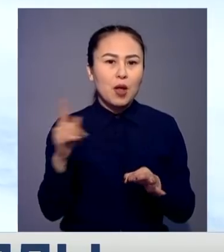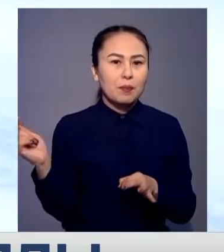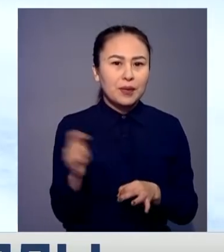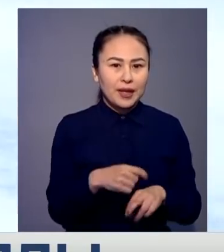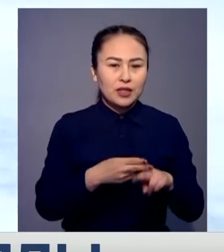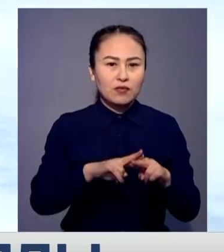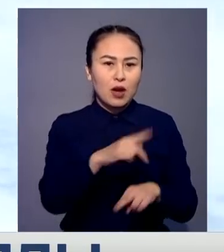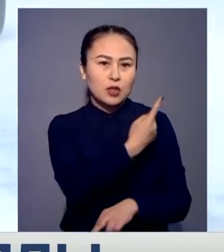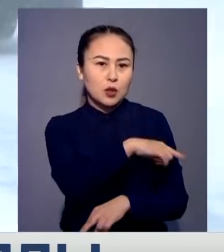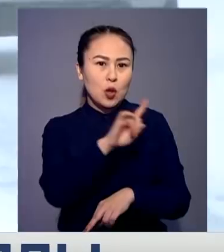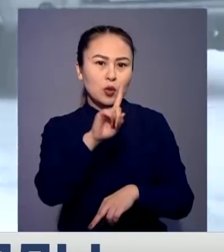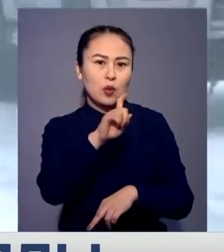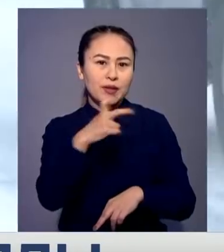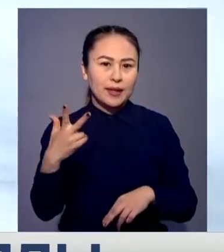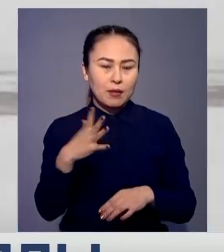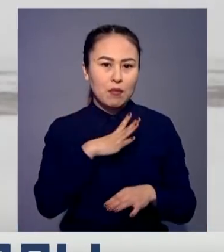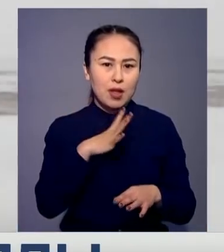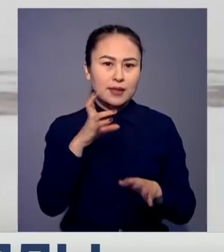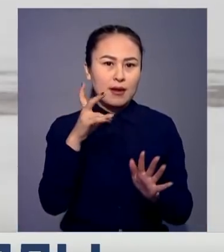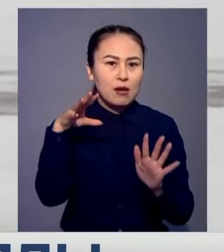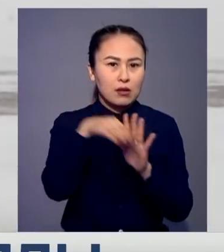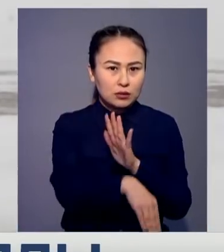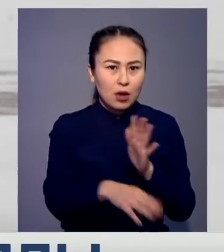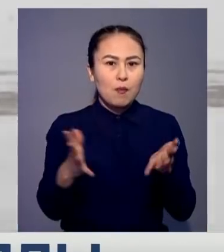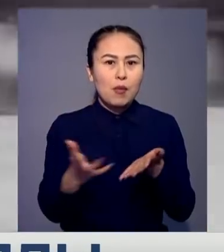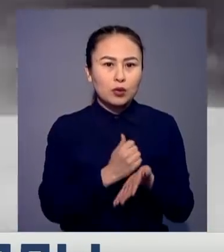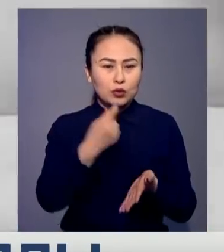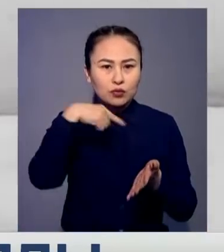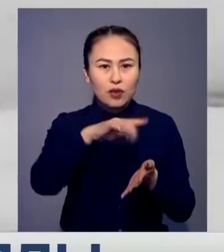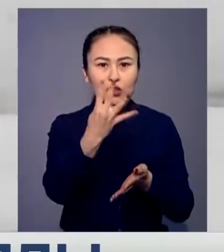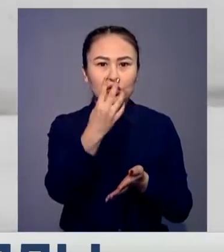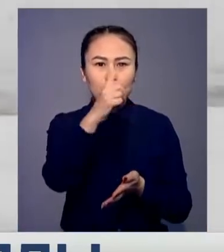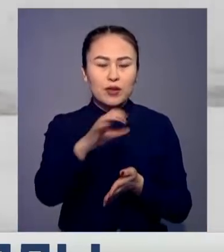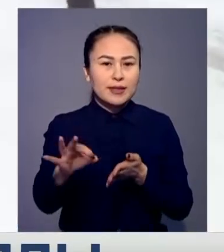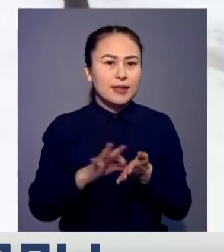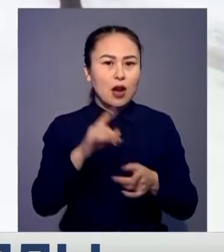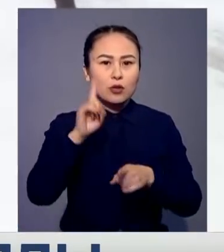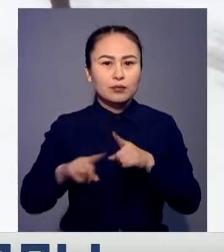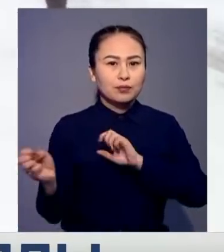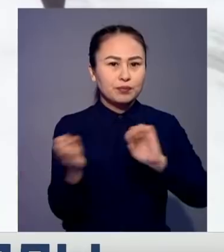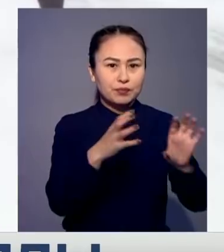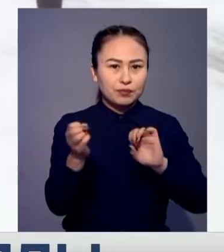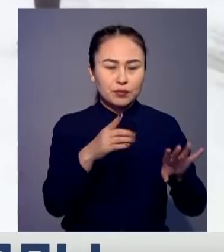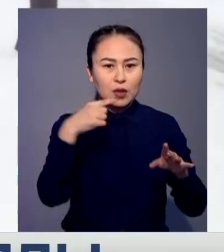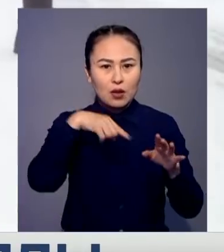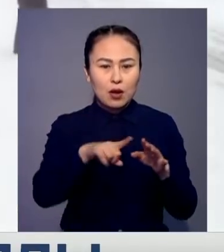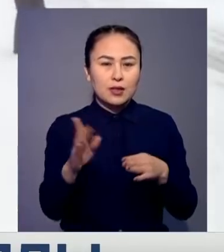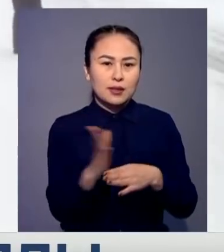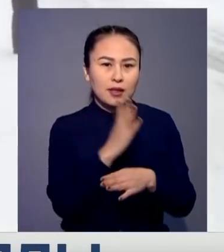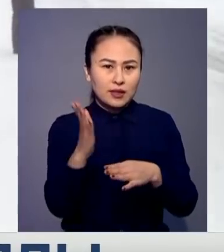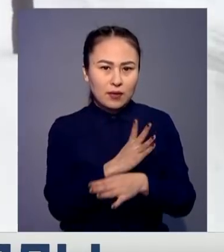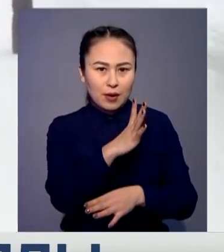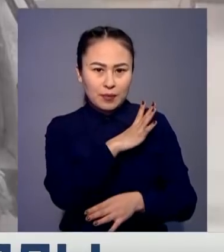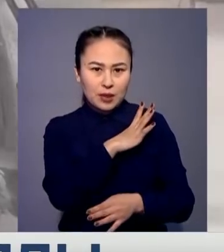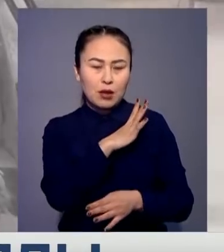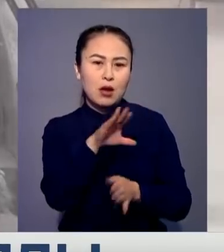жатқан жедел жәрдем көлігі қарға батып қалады. Құтқарушылар көлікте отырған 4 адамды дереу қауіпсіз жерге көшіріп, машинаны да қар құрсауынан алып